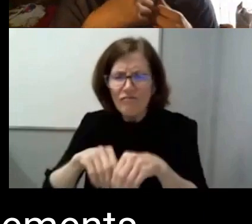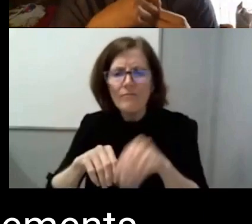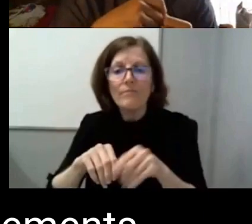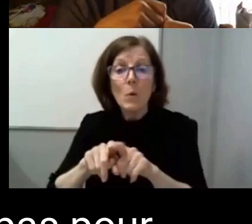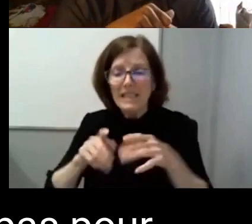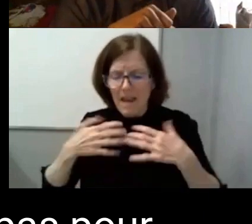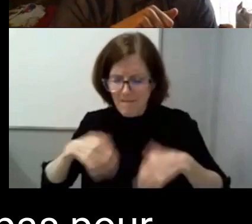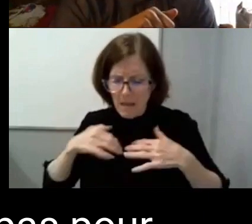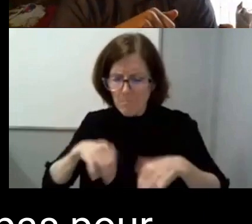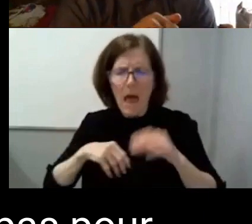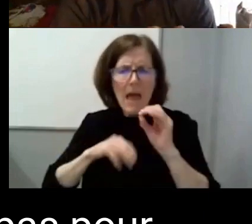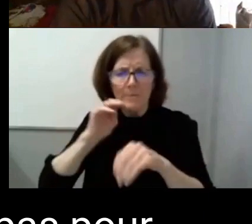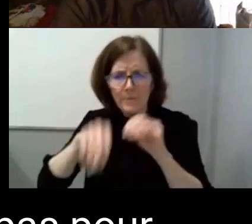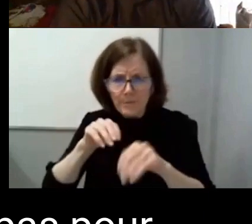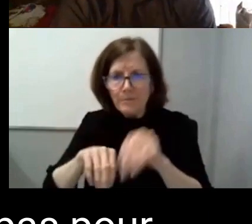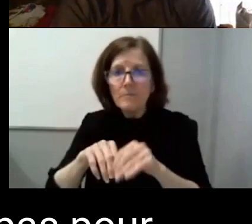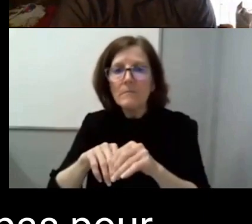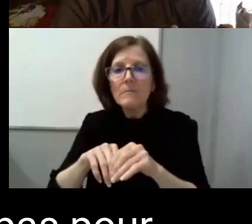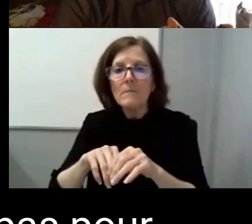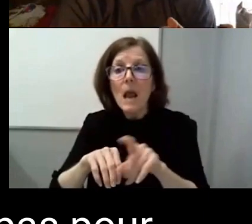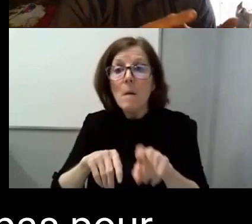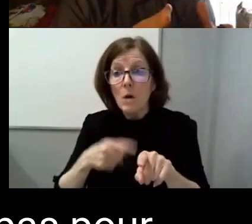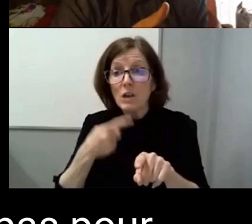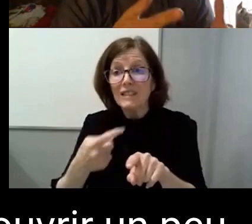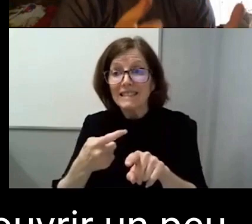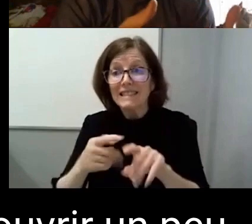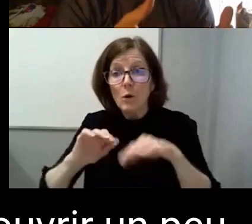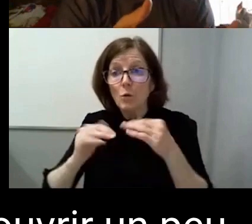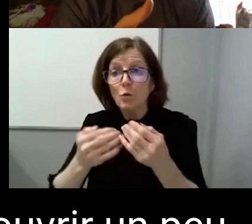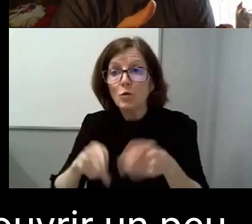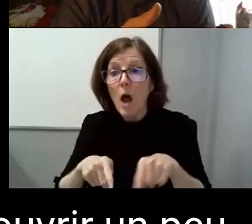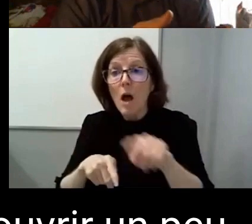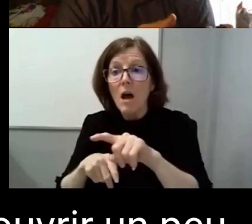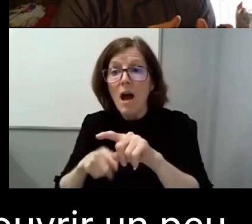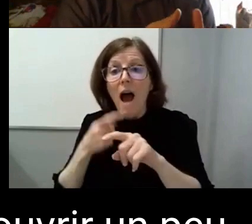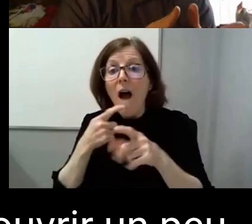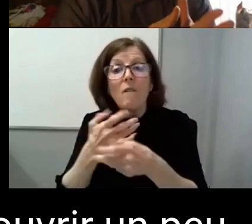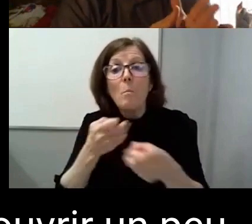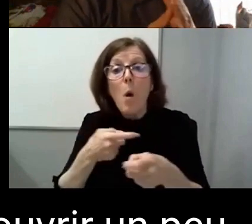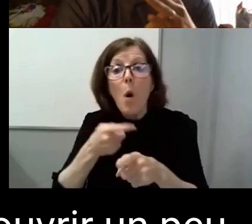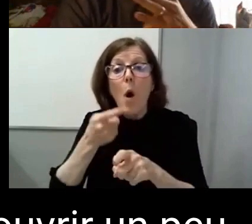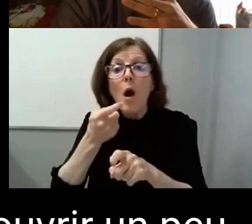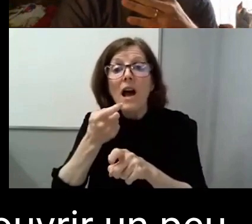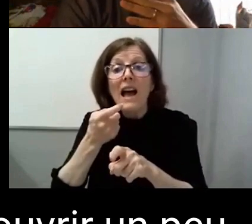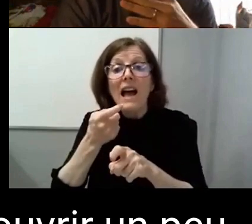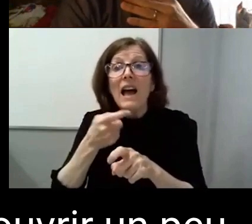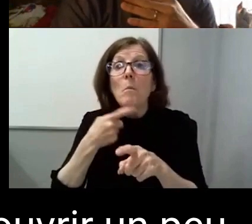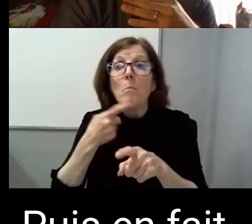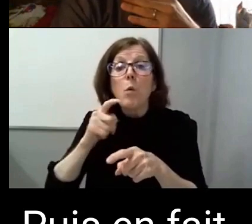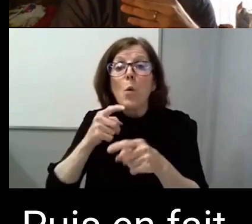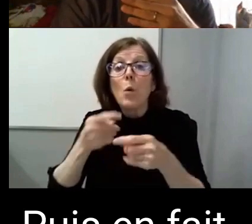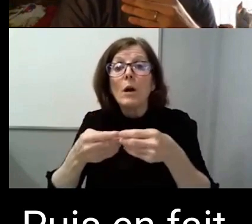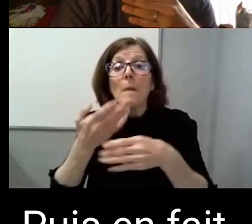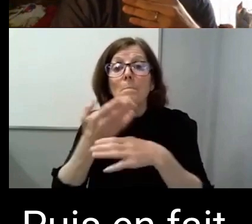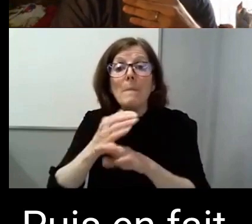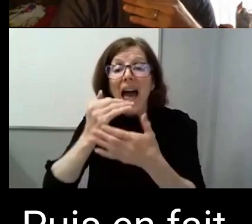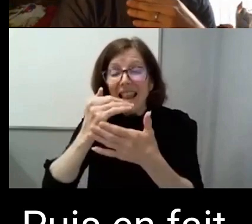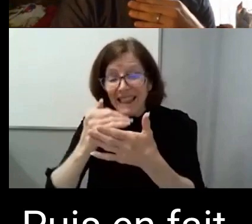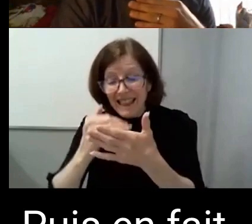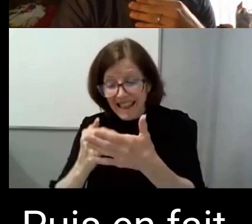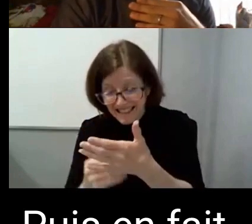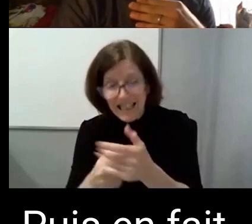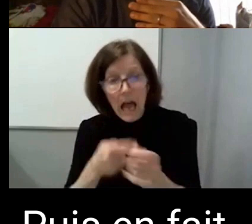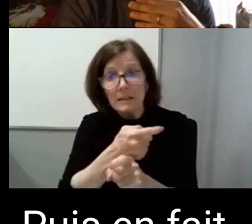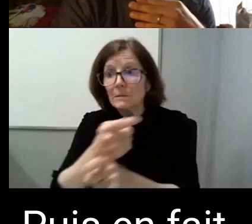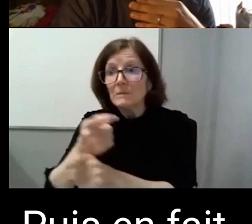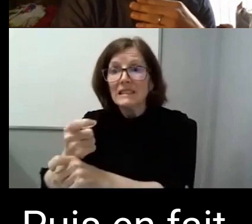vêtements. Puis encore là, moi, je vous dis tout ça, pas pour faire une longue liste d'épiceries, mais pour ouvrir un peu un horizon de ce qu'on